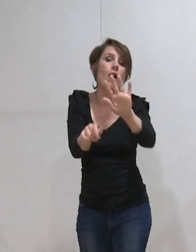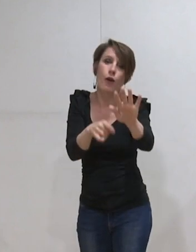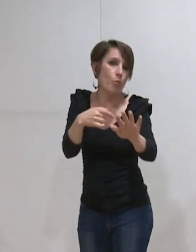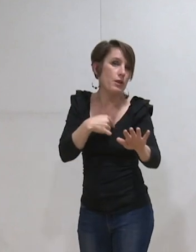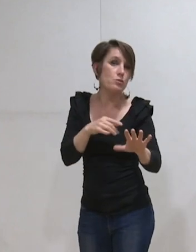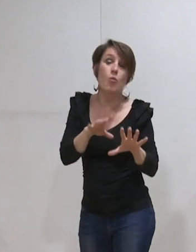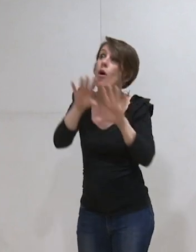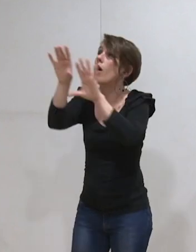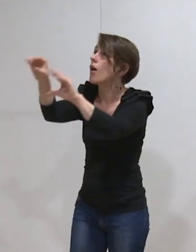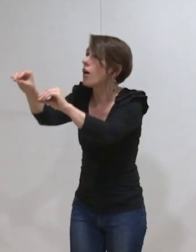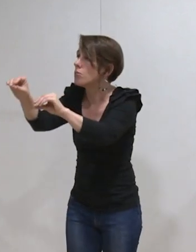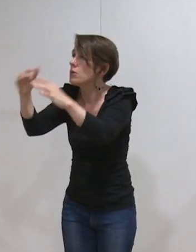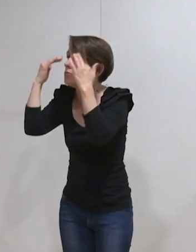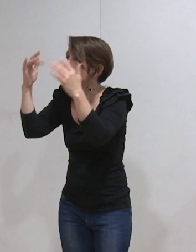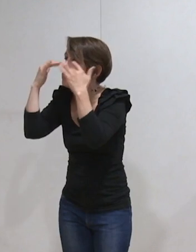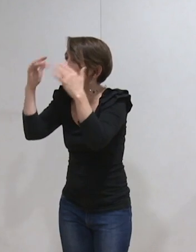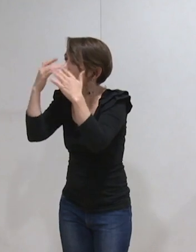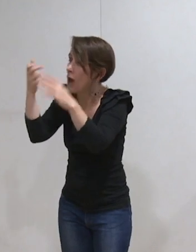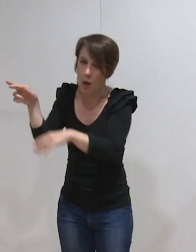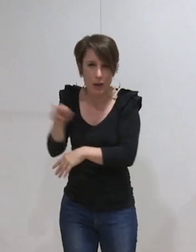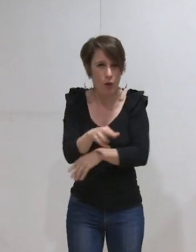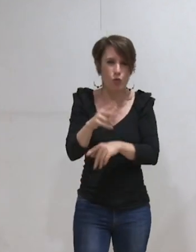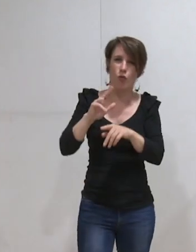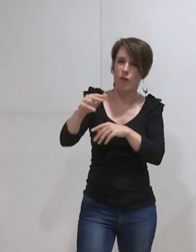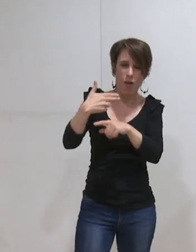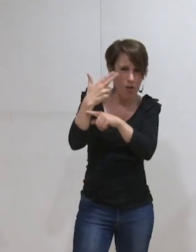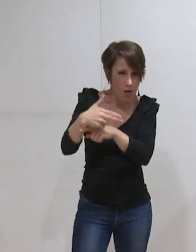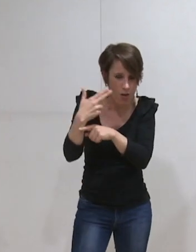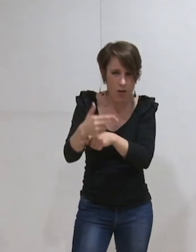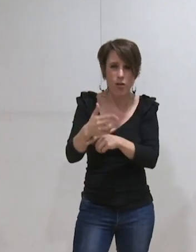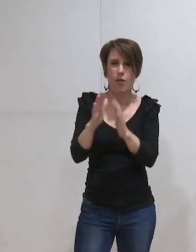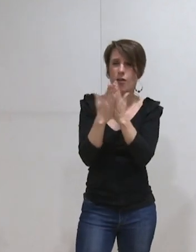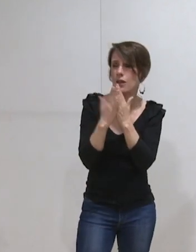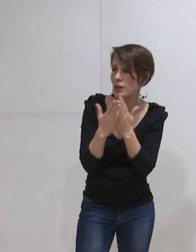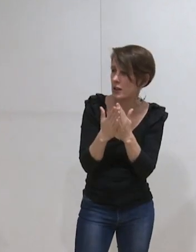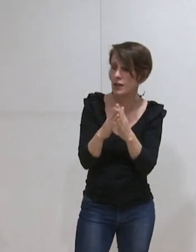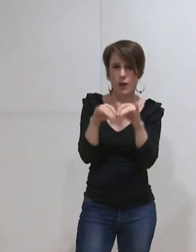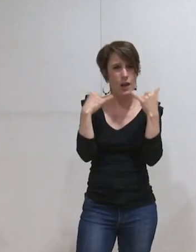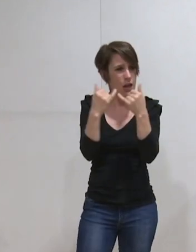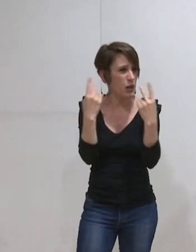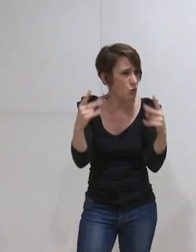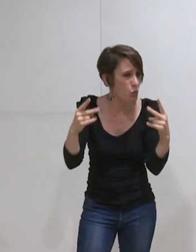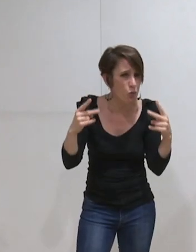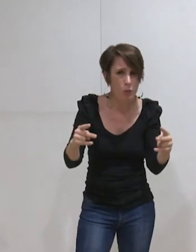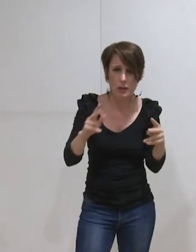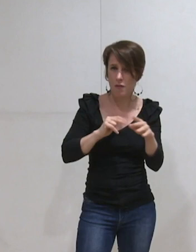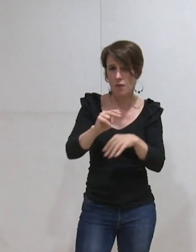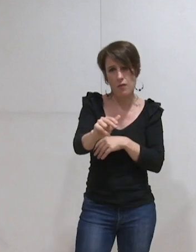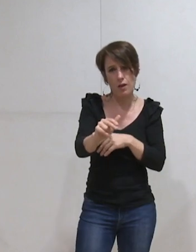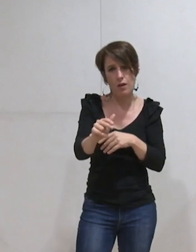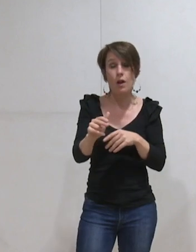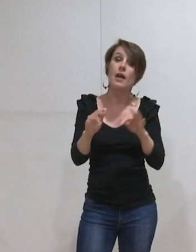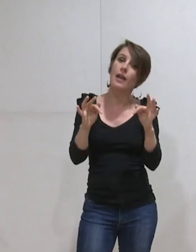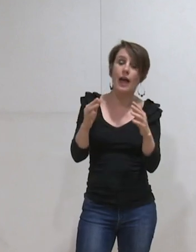faites film ouvrage réunion publi et on peut le dire de manière plus générale sur les